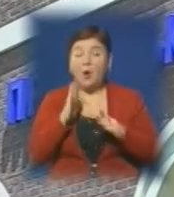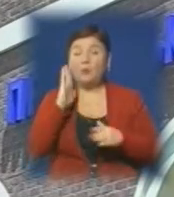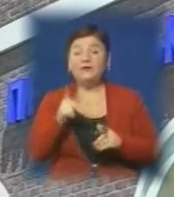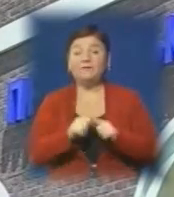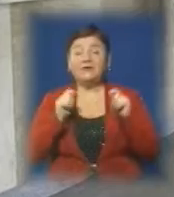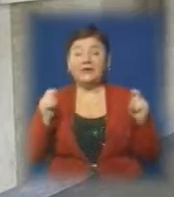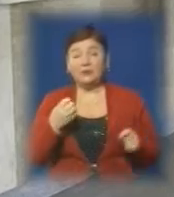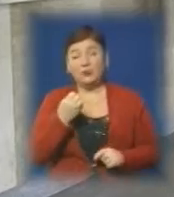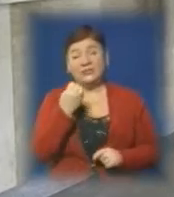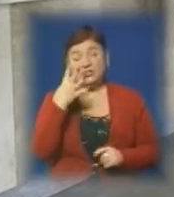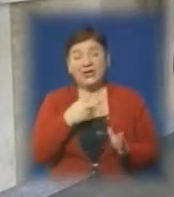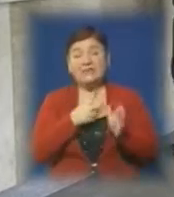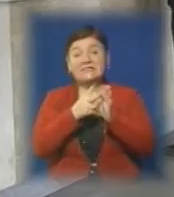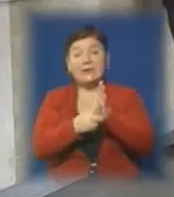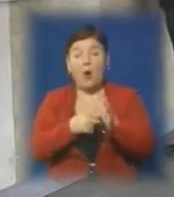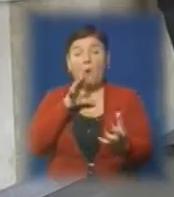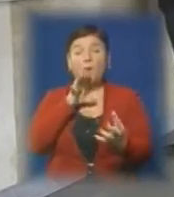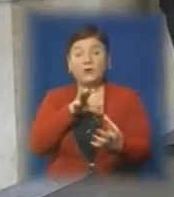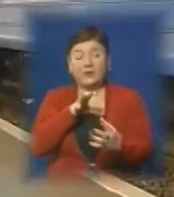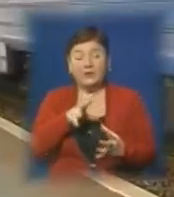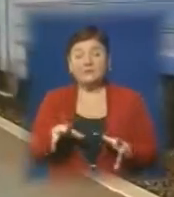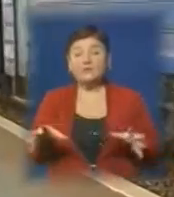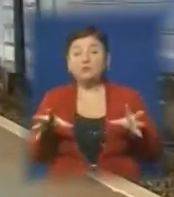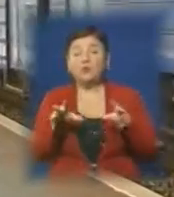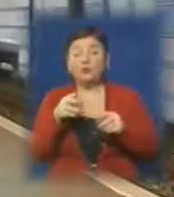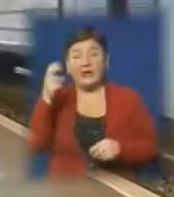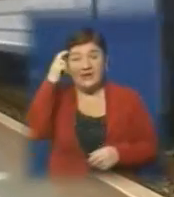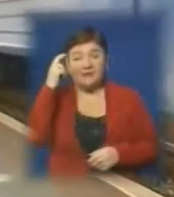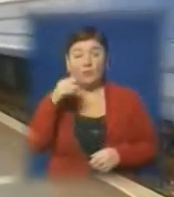на 14 потягів західного напрямку сполученням